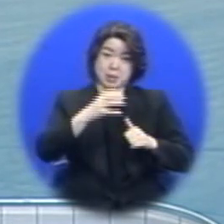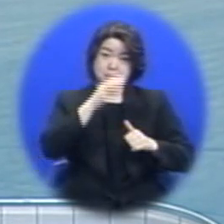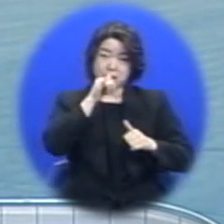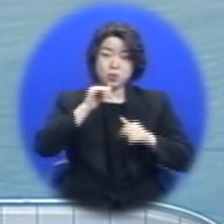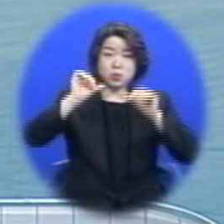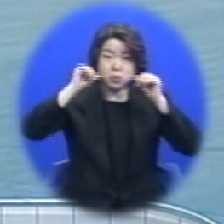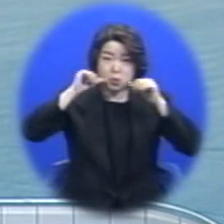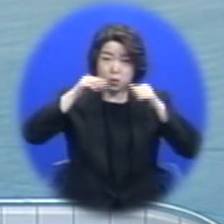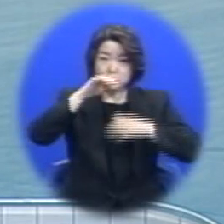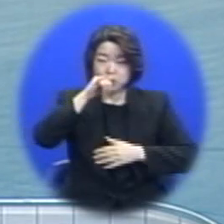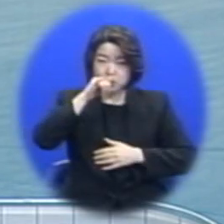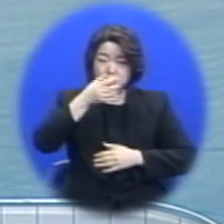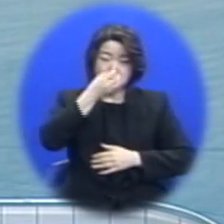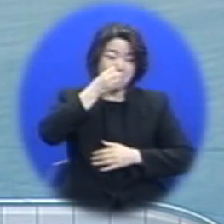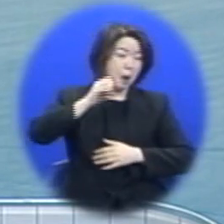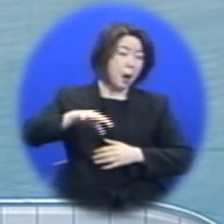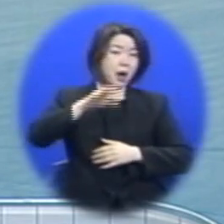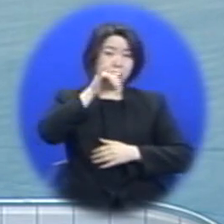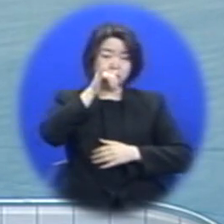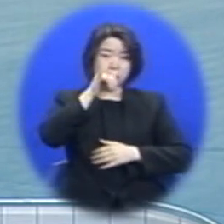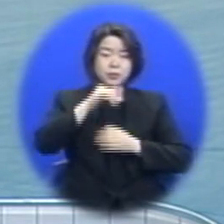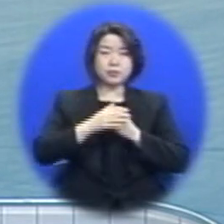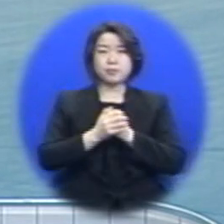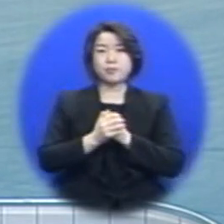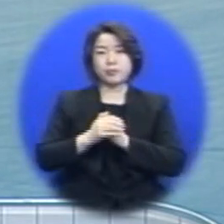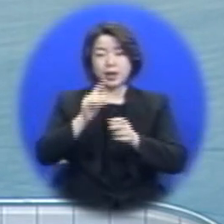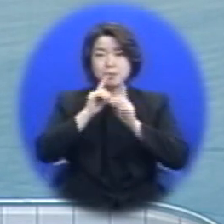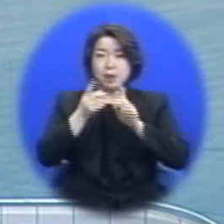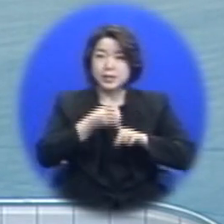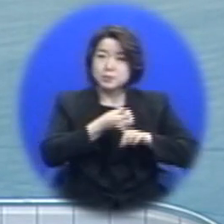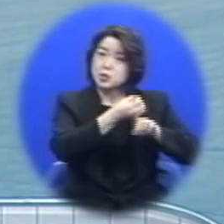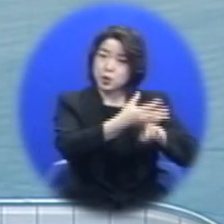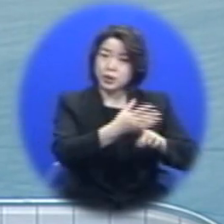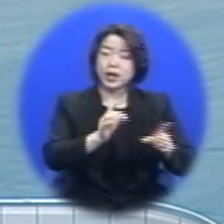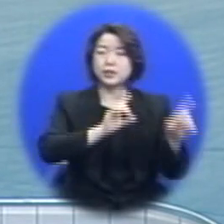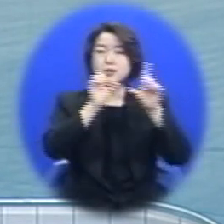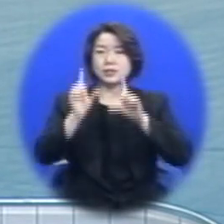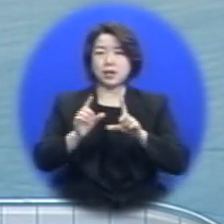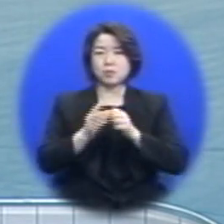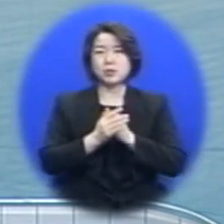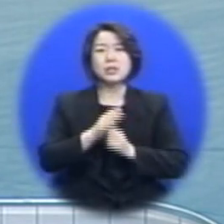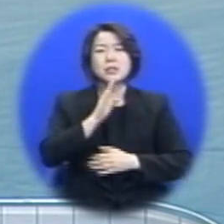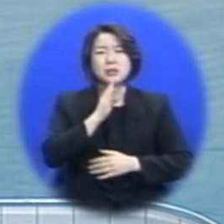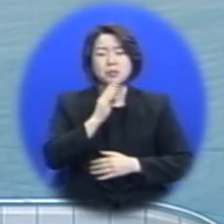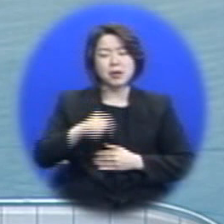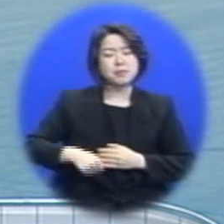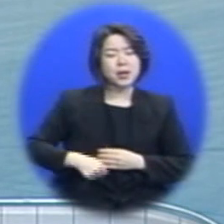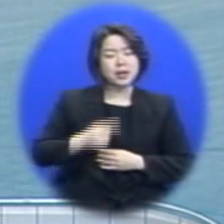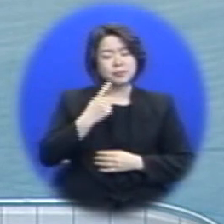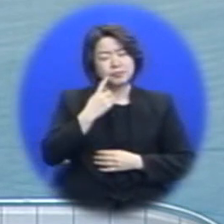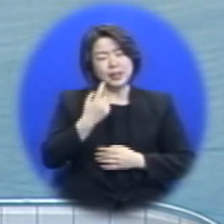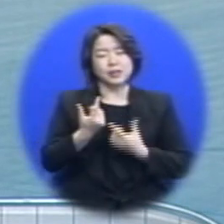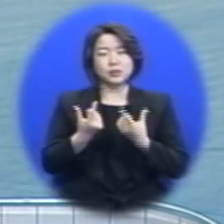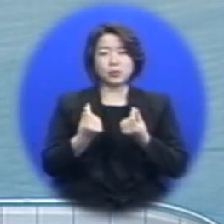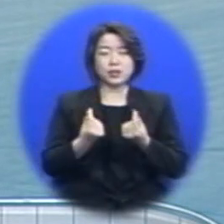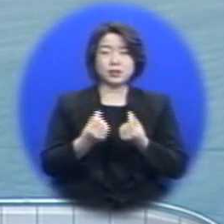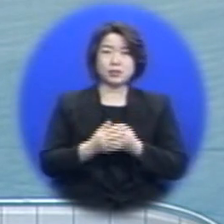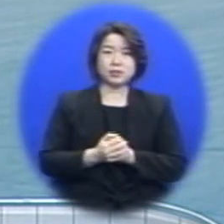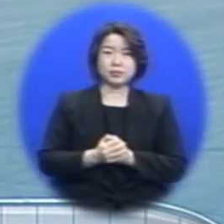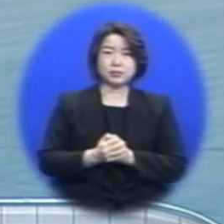조롱도 있고 멸시도 있고 말씀을 전하는 삶은 정말 배가 쓰라린 것과 같은 것입니다.